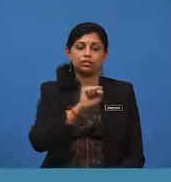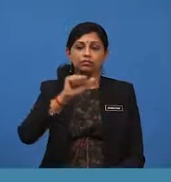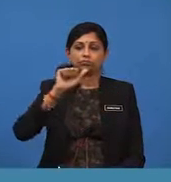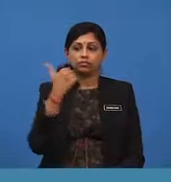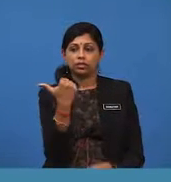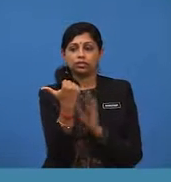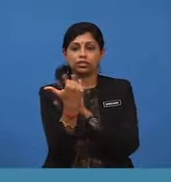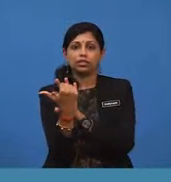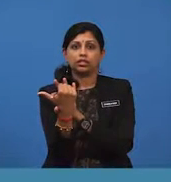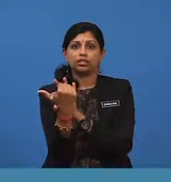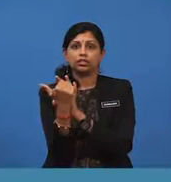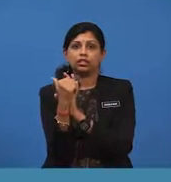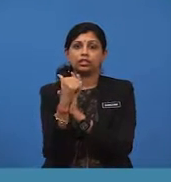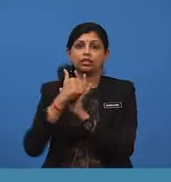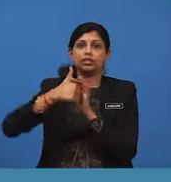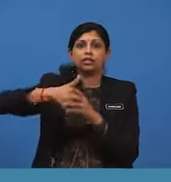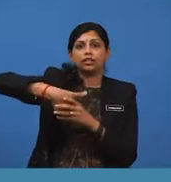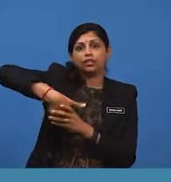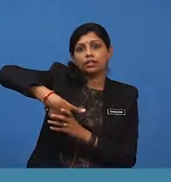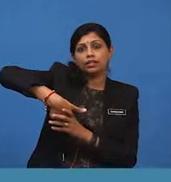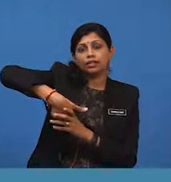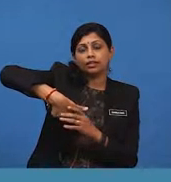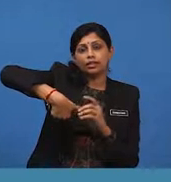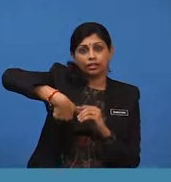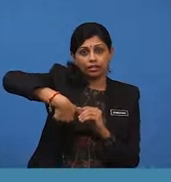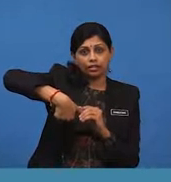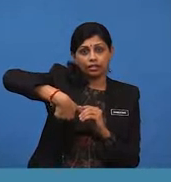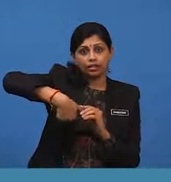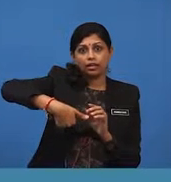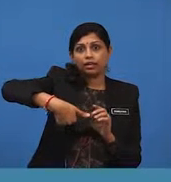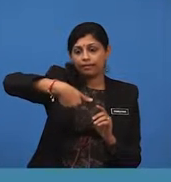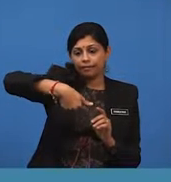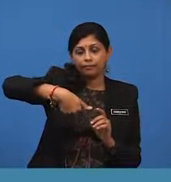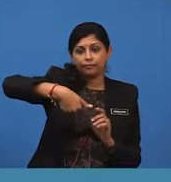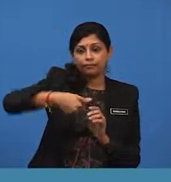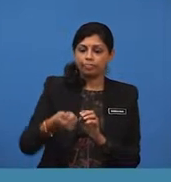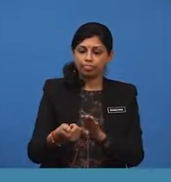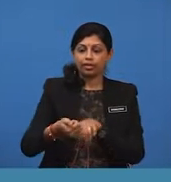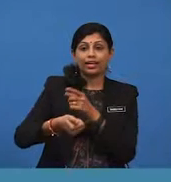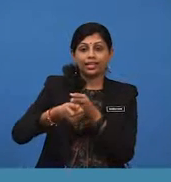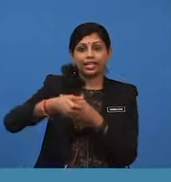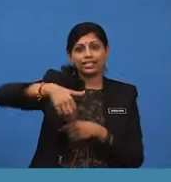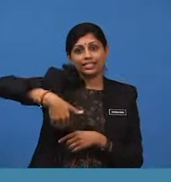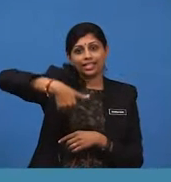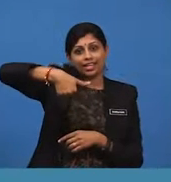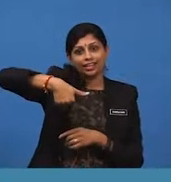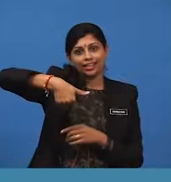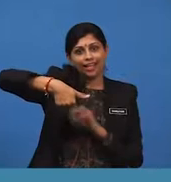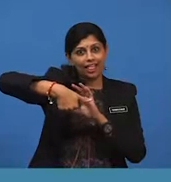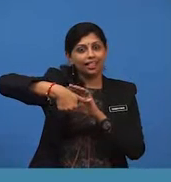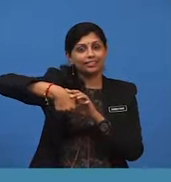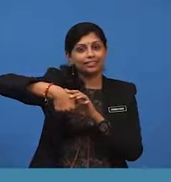Apabila kutub selatan magnet digerakkan menjauhi solenoid, hujung R menjadi kutub utara supaya